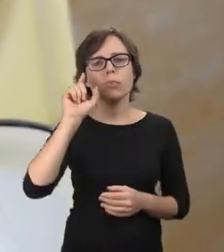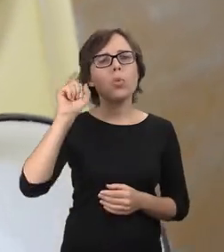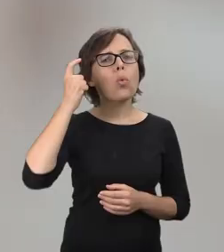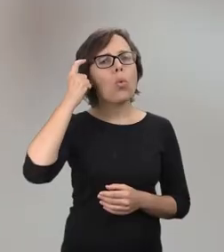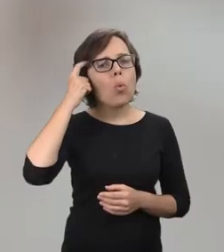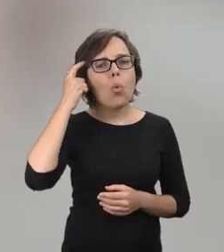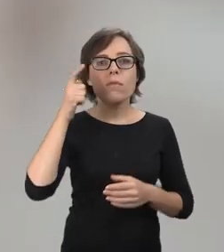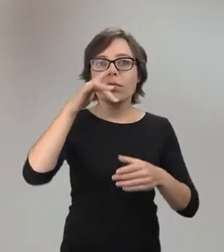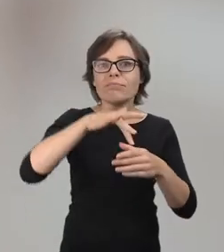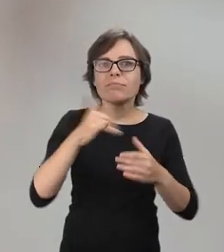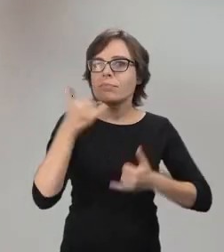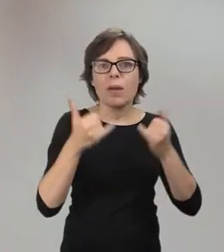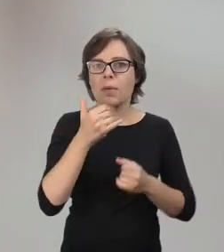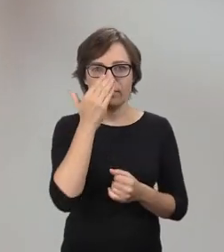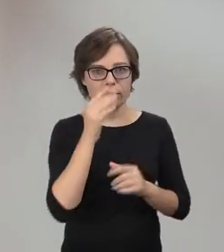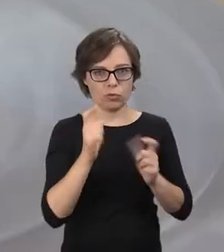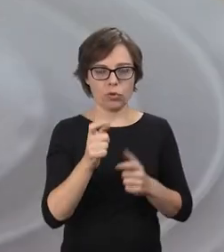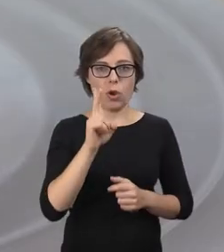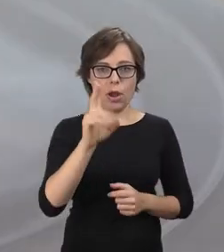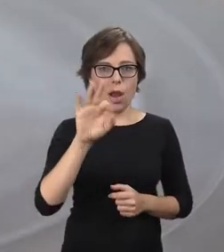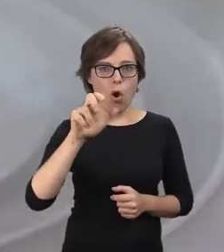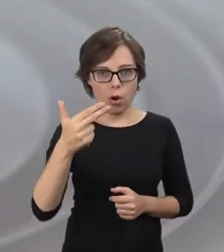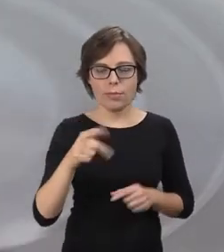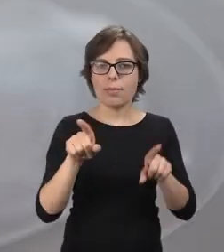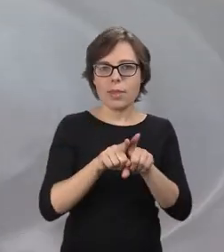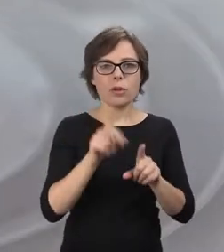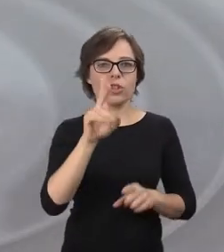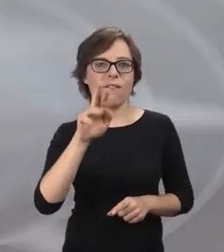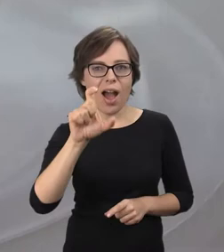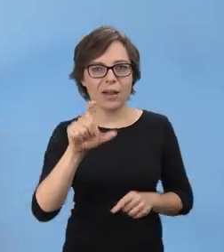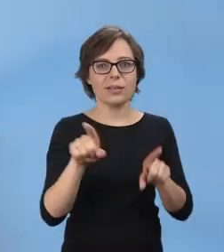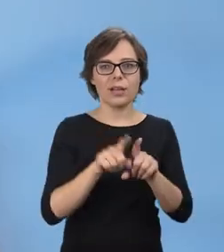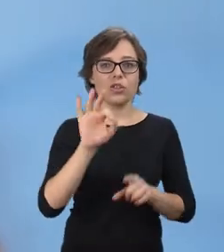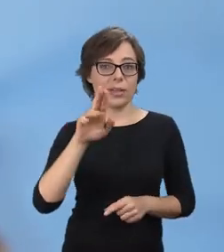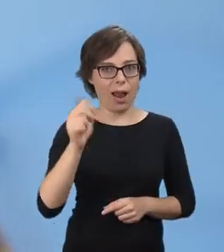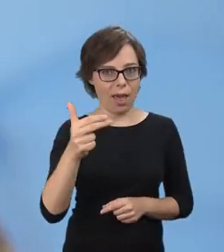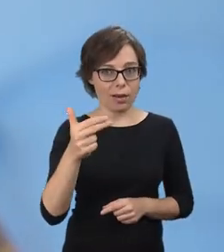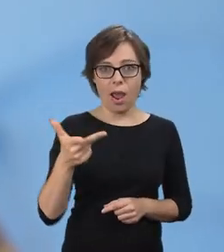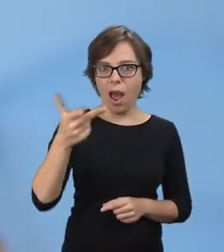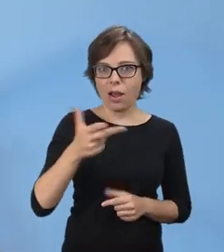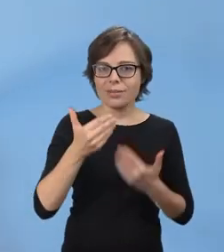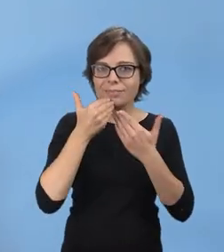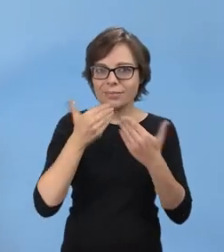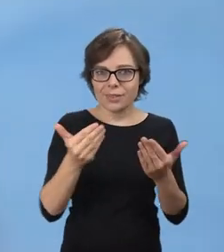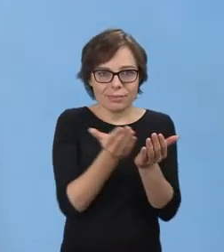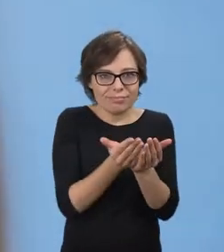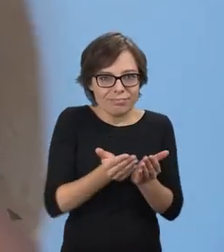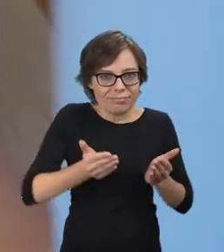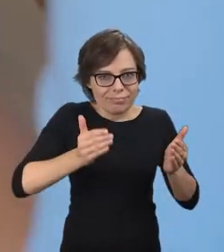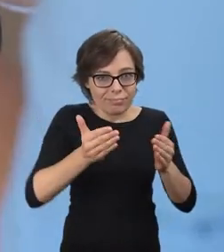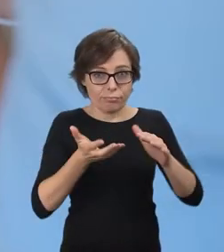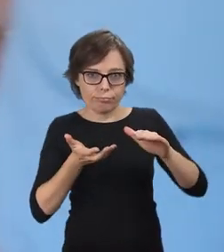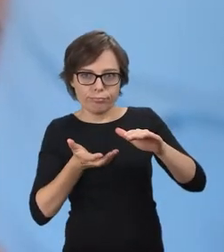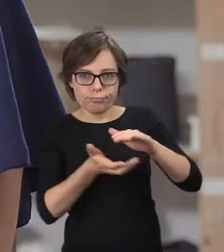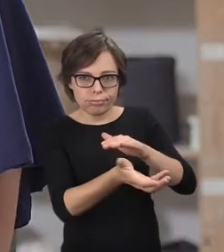Przede wszystkim w jej składzie jest kaolin, znajduje się tam też kwarc i skaleń. Dzięki tym składnikom czerep